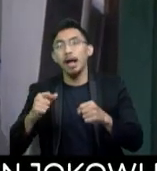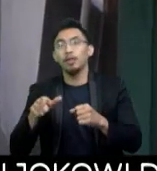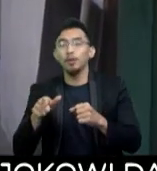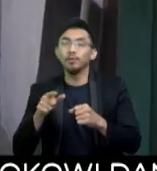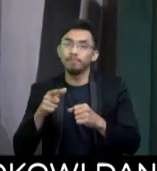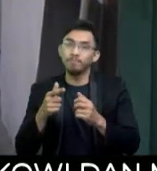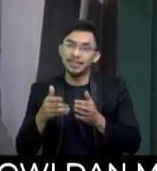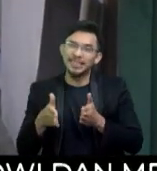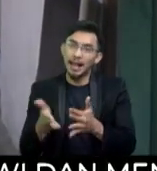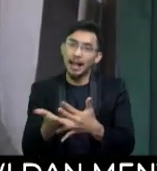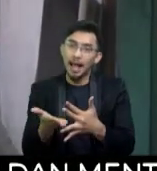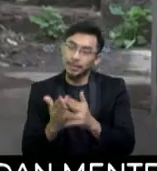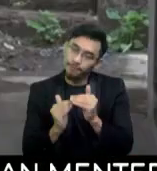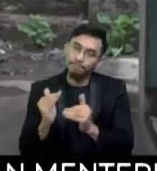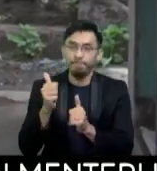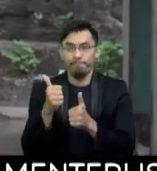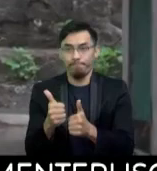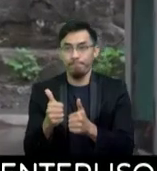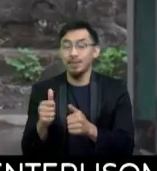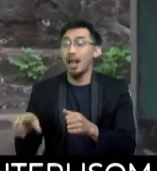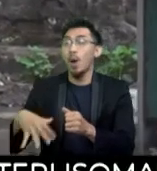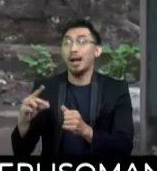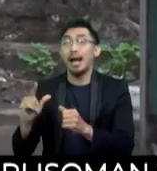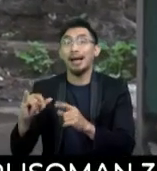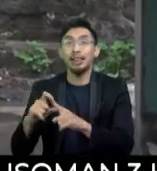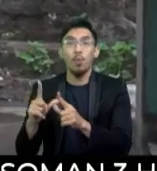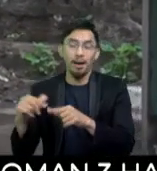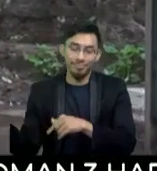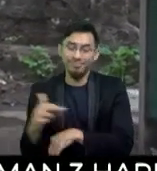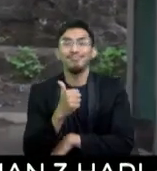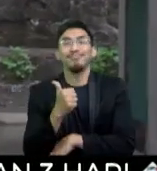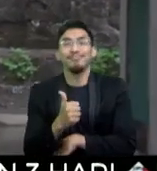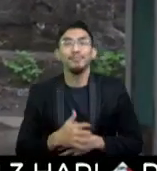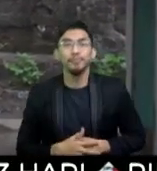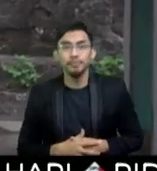memiliki akses jalan keluar rumah. Dari Surabaya, Jawa Timur, Yuda Prawira, iNews melaporkan.